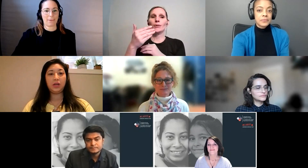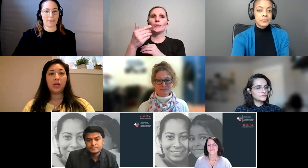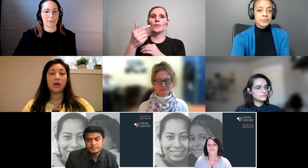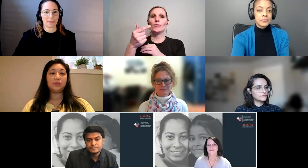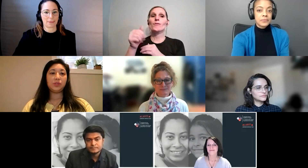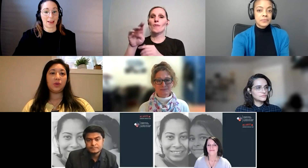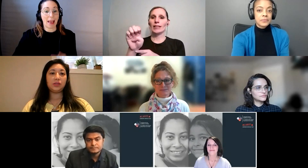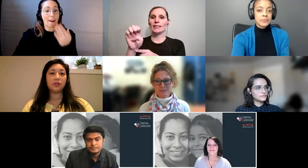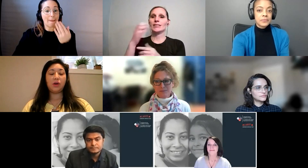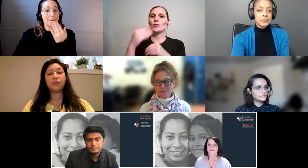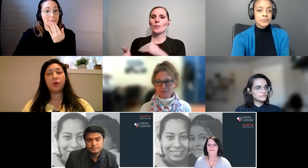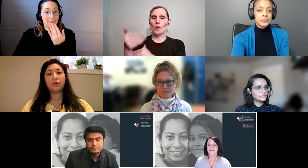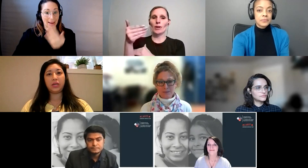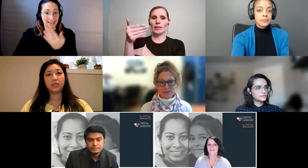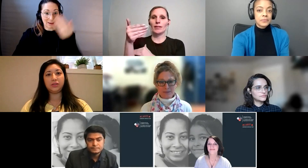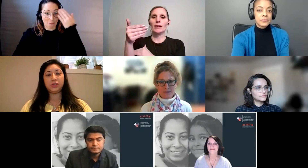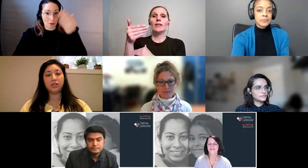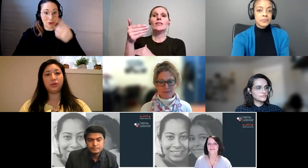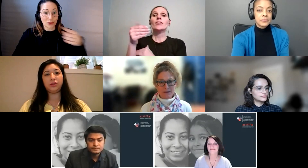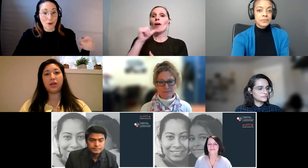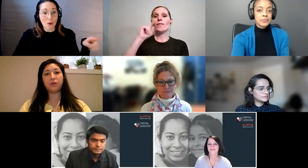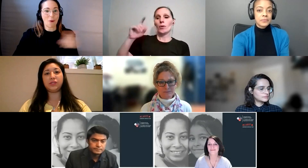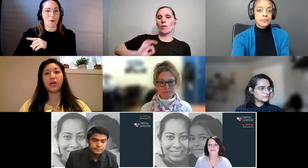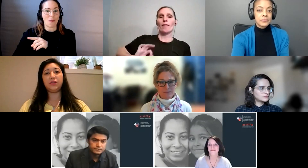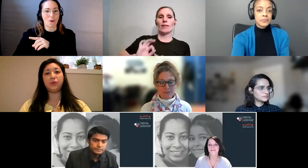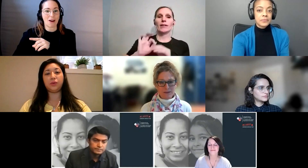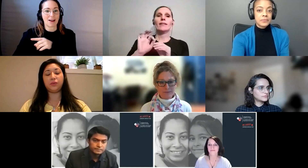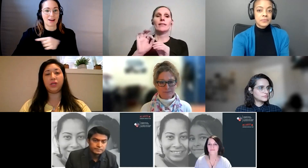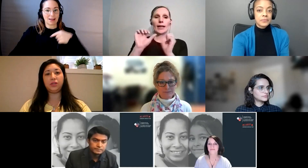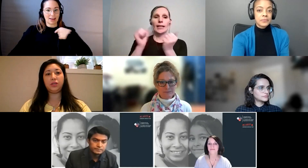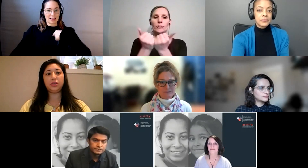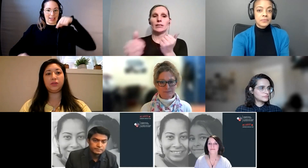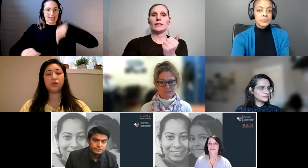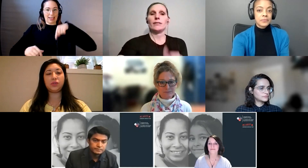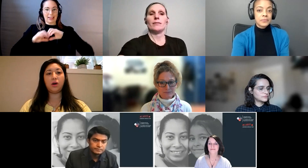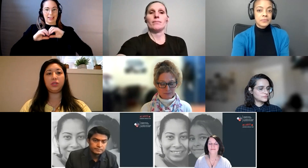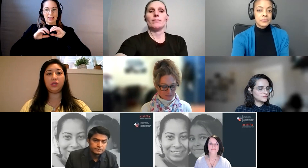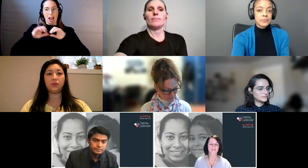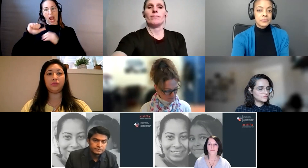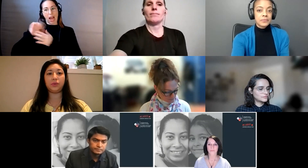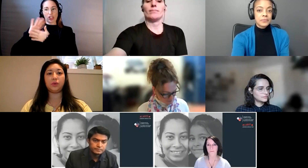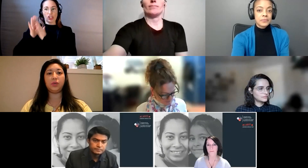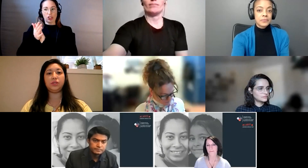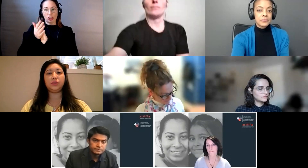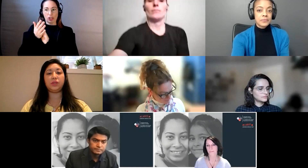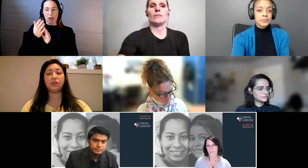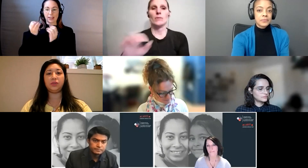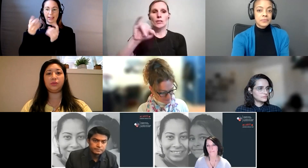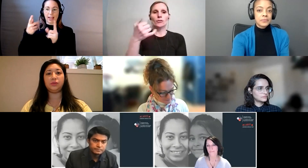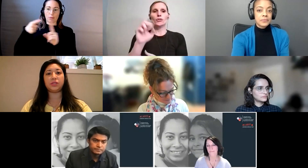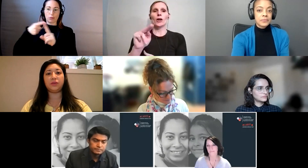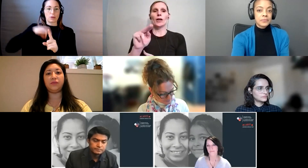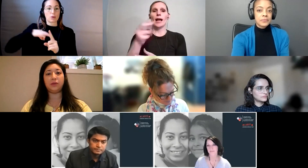Merci. Bonjour tout le monde. Nous sommes une agence à but non lucratif dans la région de York